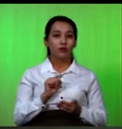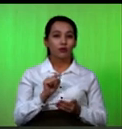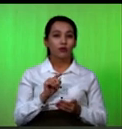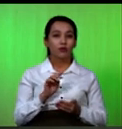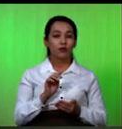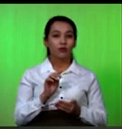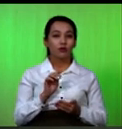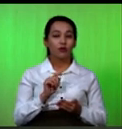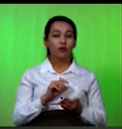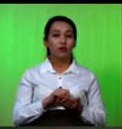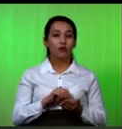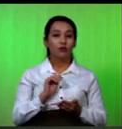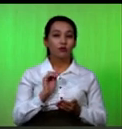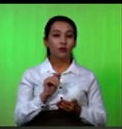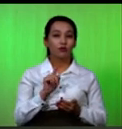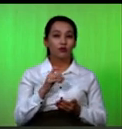6144 bilan